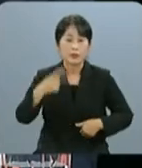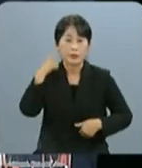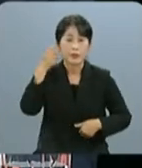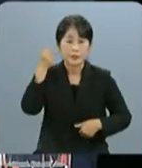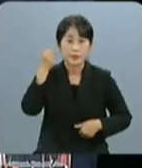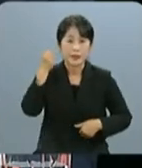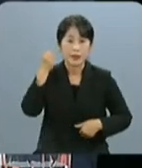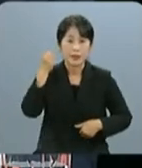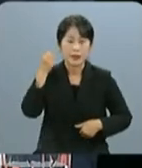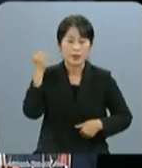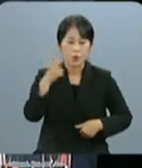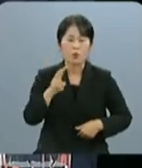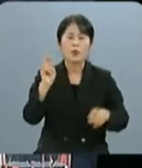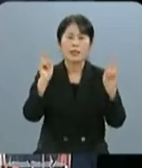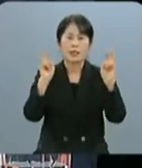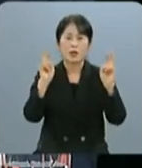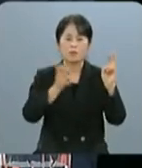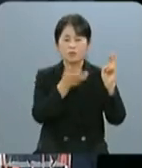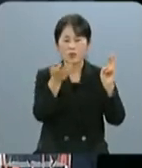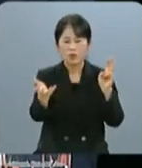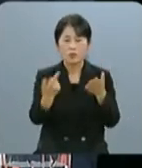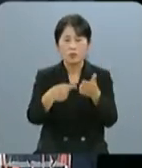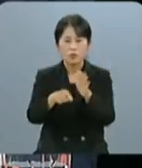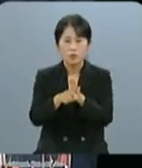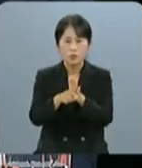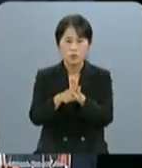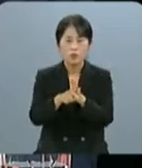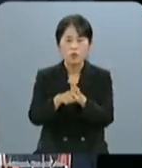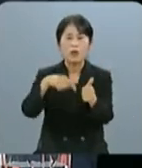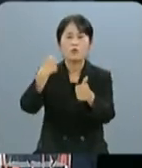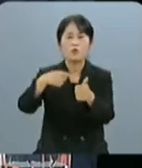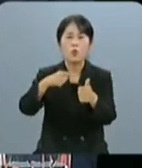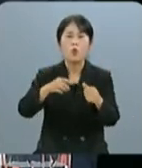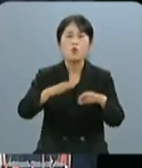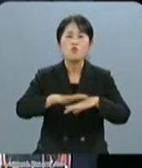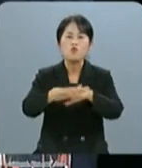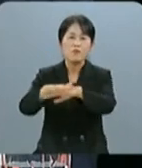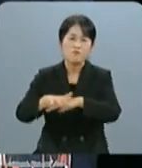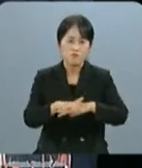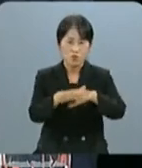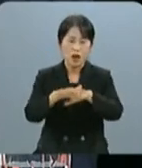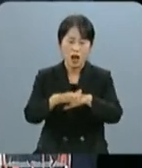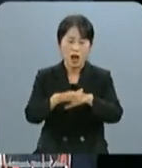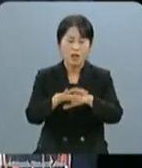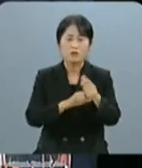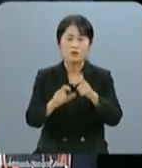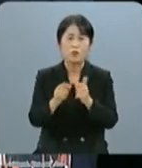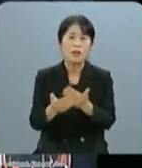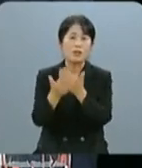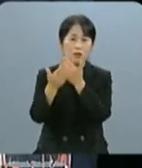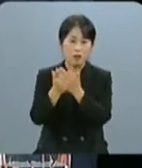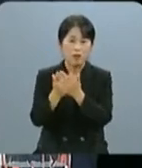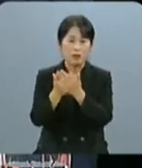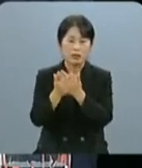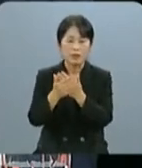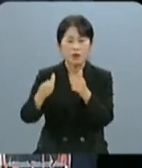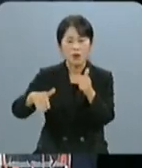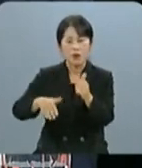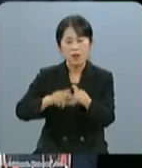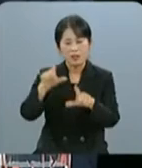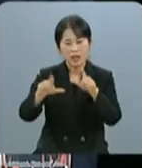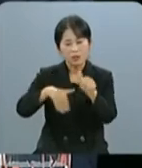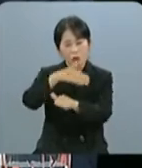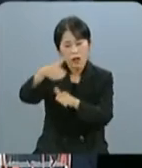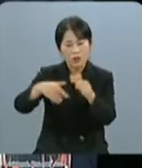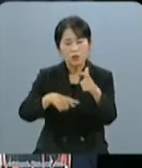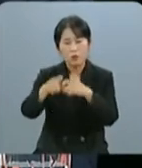그리고 기업들이 내려올 수 있는 이런 교육 인프라 같은 문화 교육 인프라를 좀 만들어서 정주 요건을 좀 만들어주는